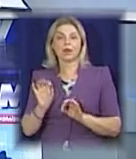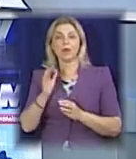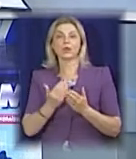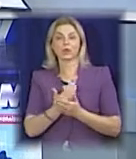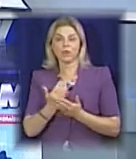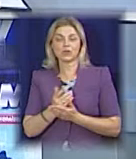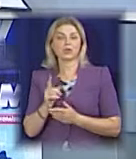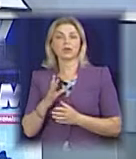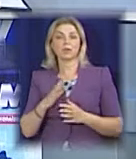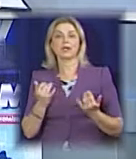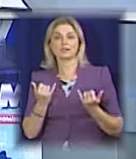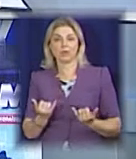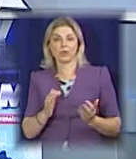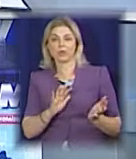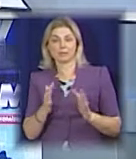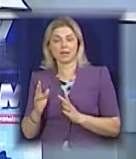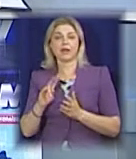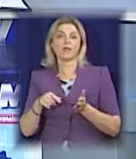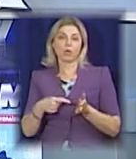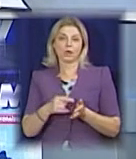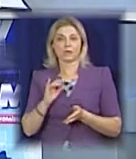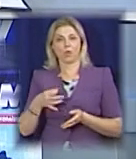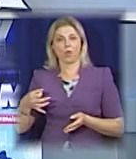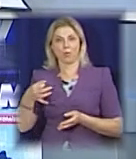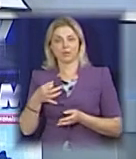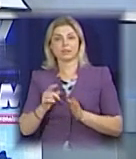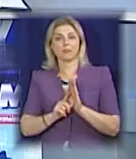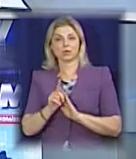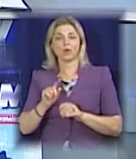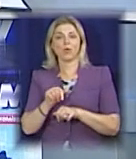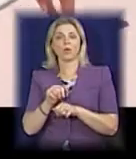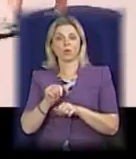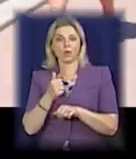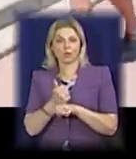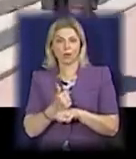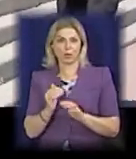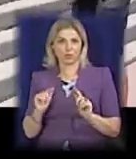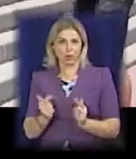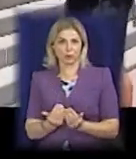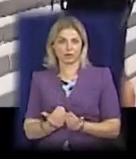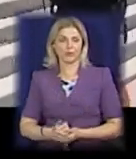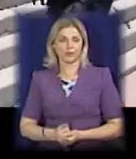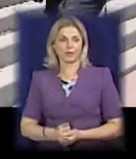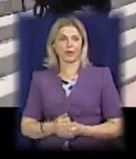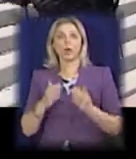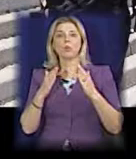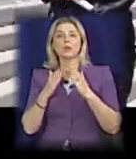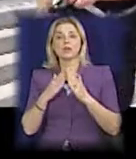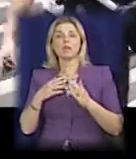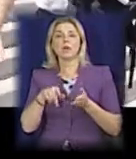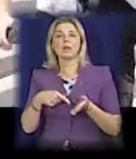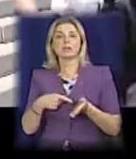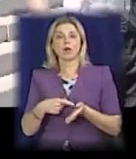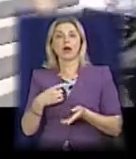та області. Я Наталя Забазнова, а на початку – коротко про головне. На будівлі міської ради сьогодні